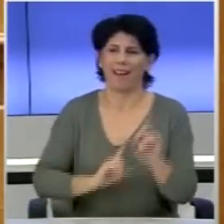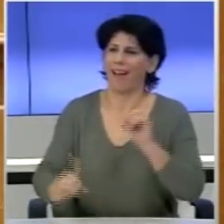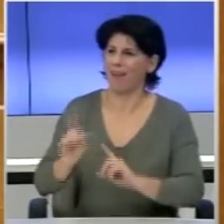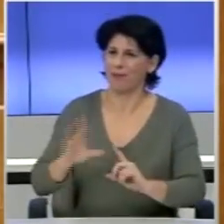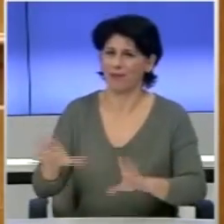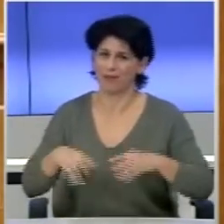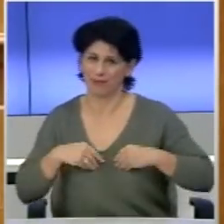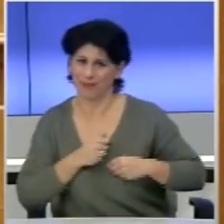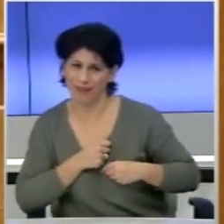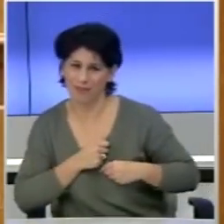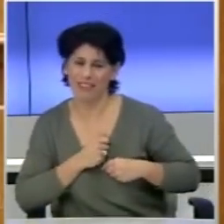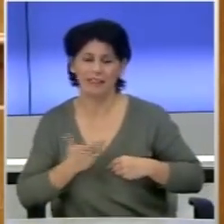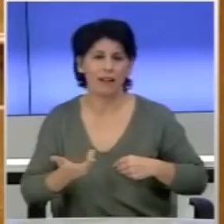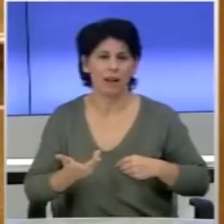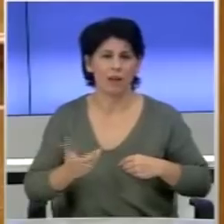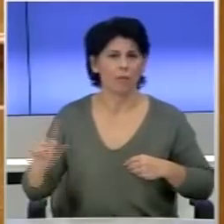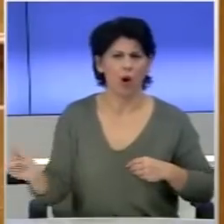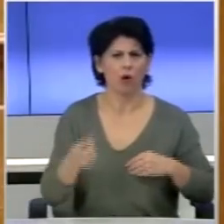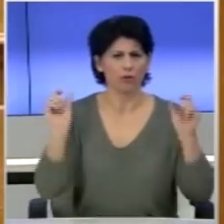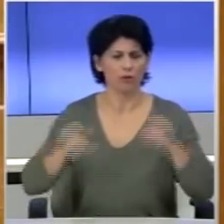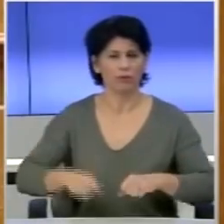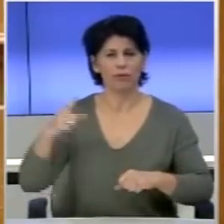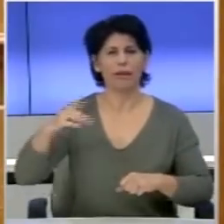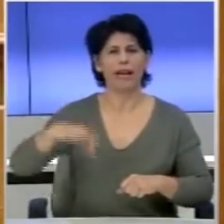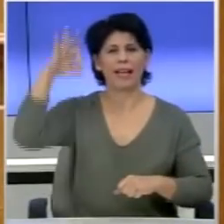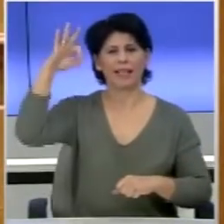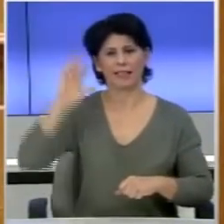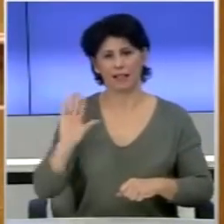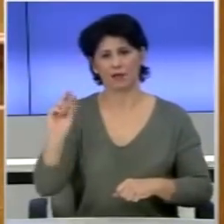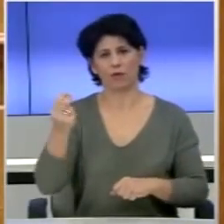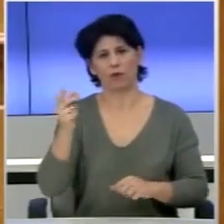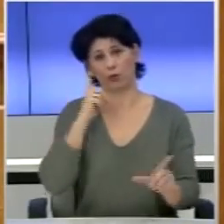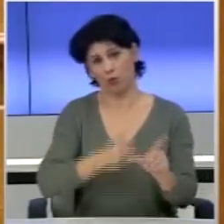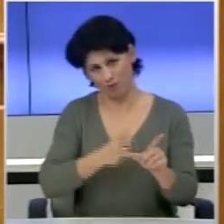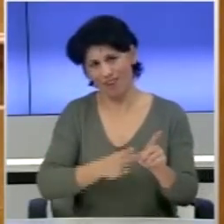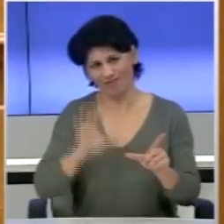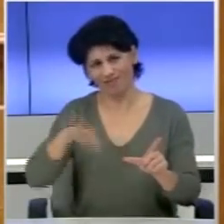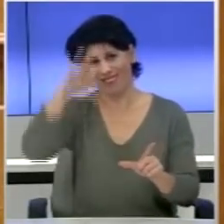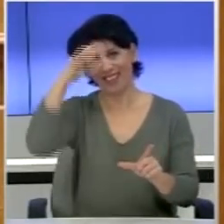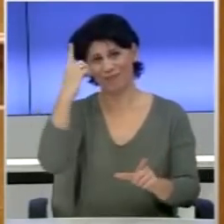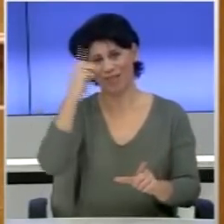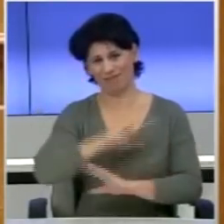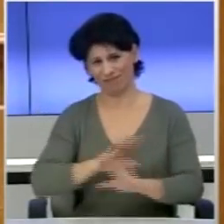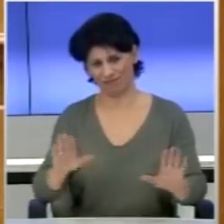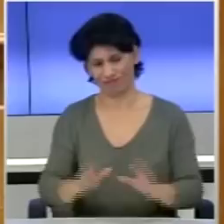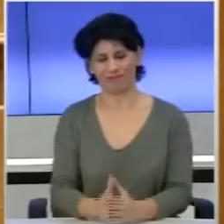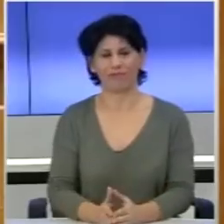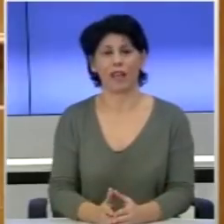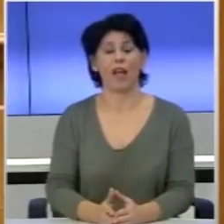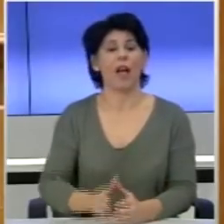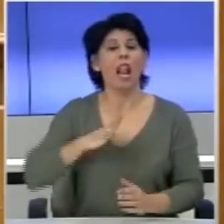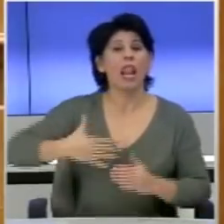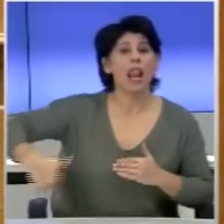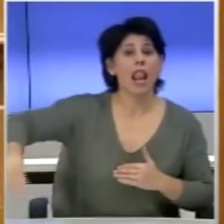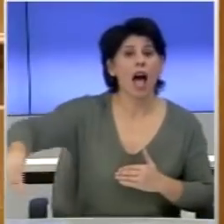Ήδη συμφωνείτε σχεδόν με όλους τους, με εξαίρεση βέβαια τους βουλευτές του ΚΚΕ. Ο λαός